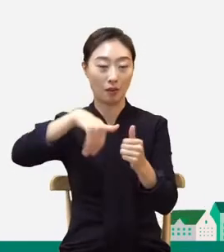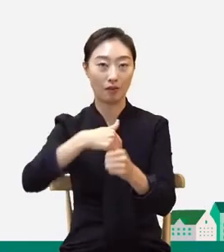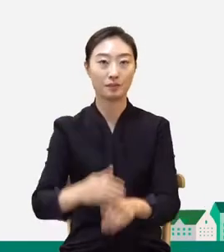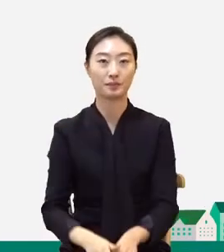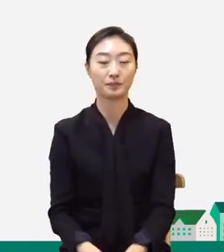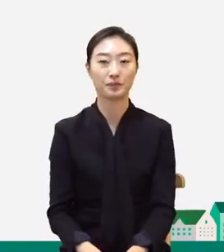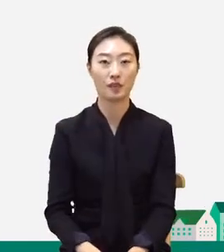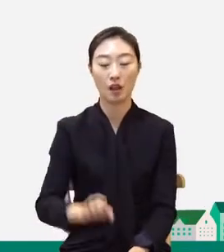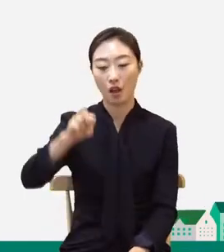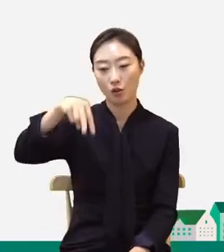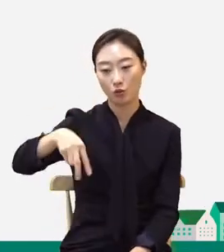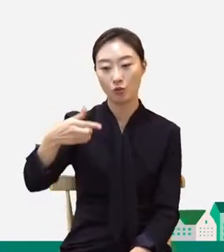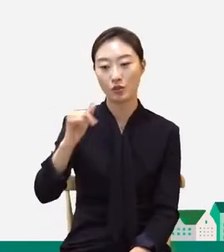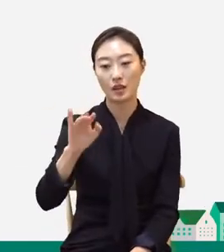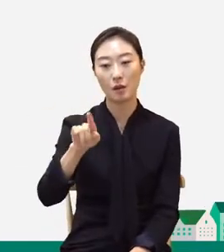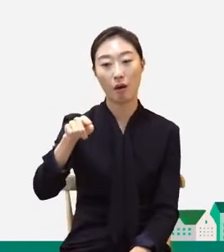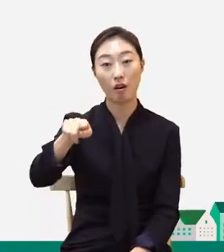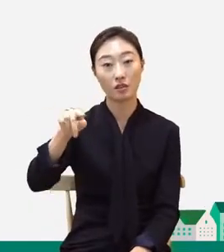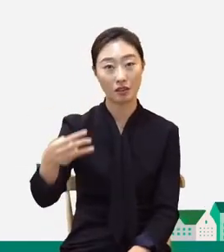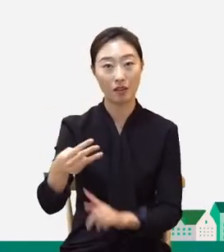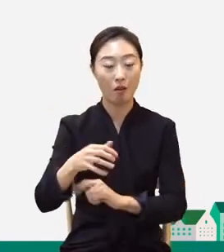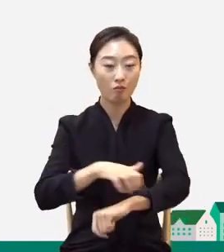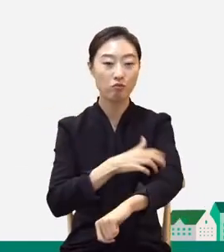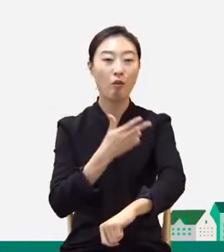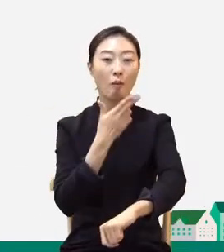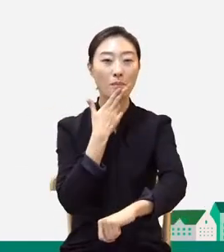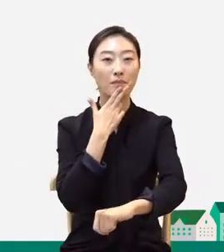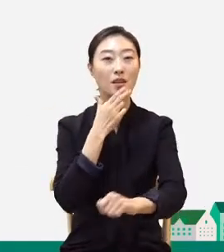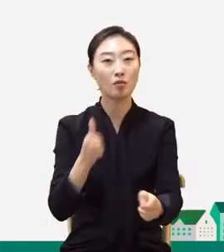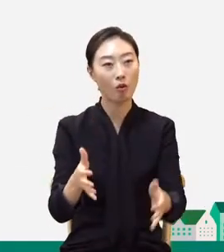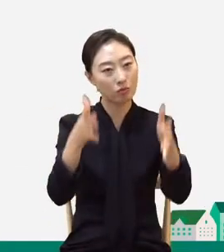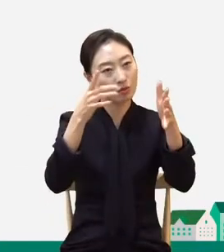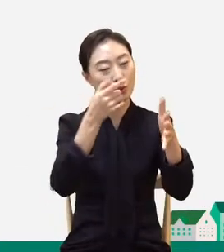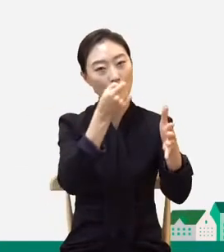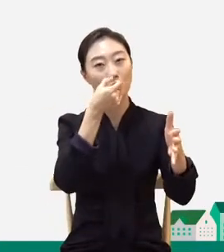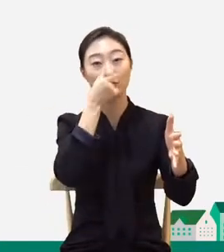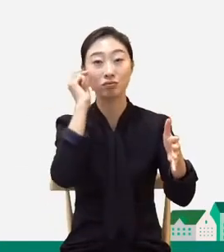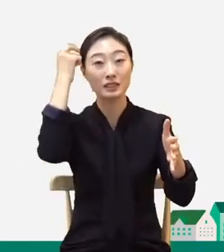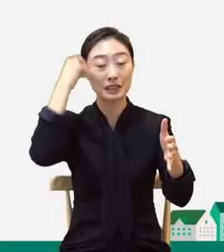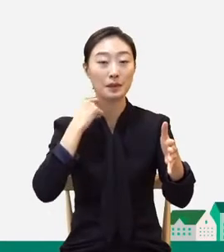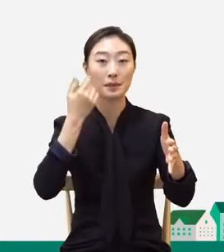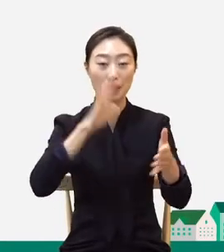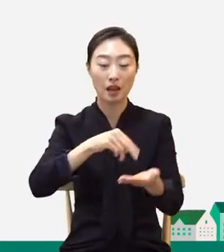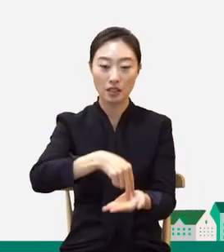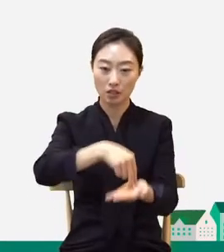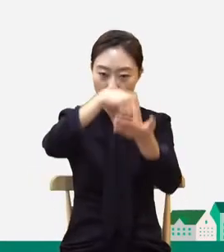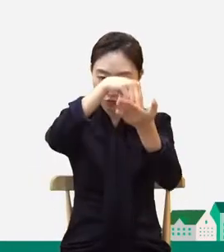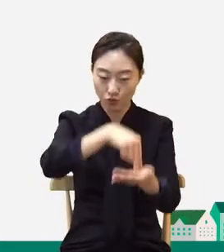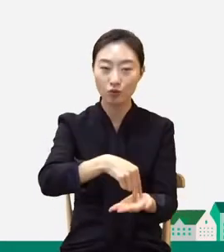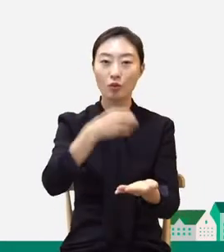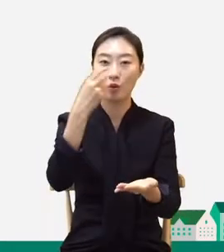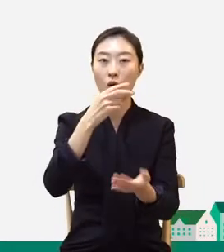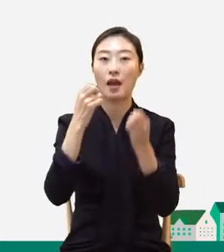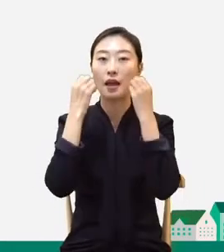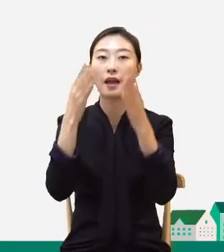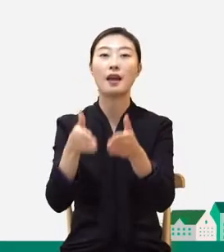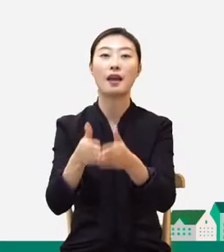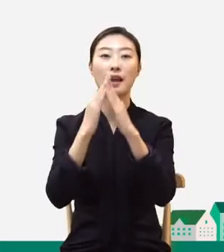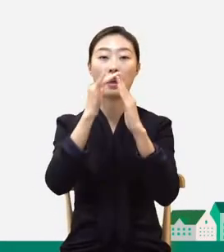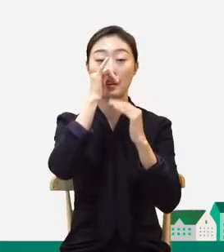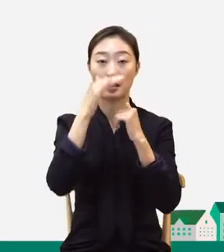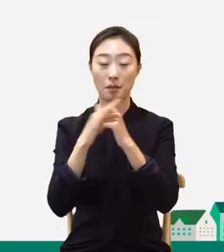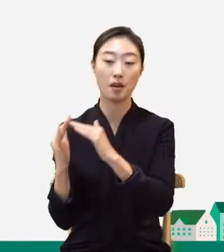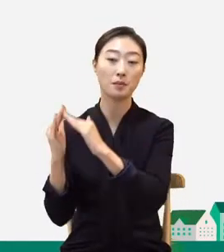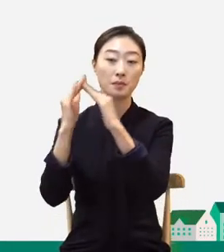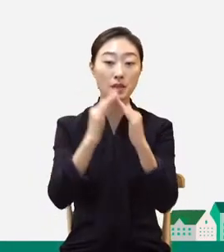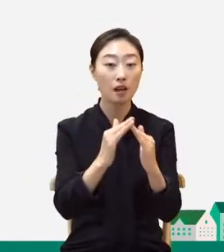기준에는 미흡하지만 신축이고 그리고 엘리베이터가 있는 주택이어서 입주민의 그 주거 상황에 대한 만족도는